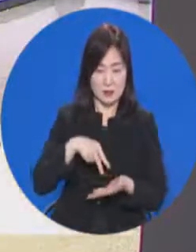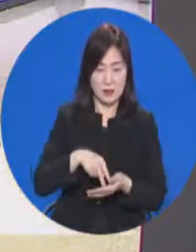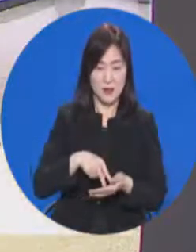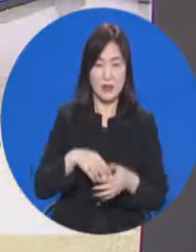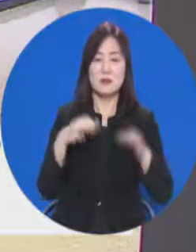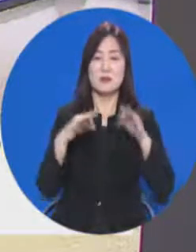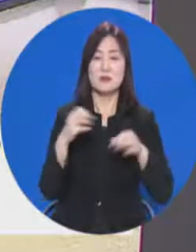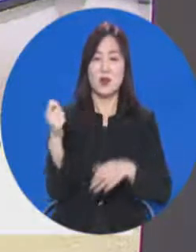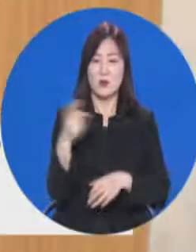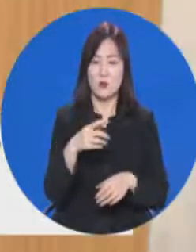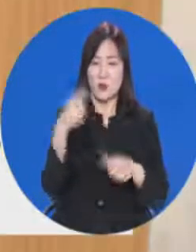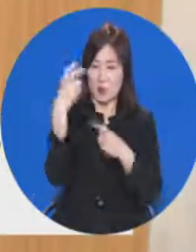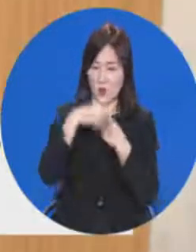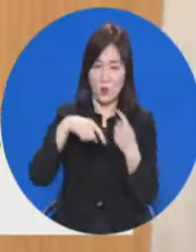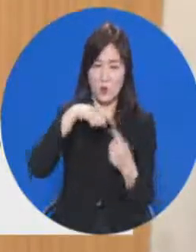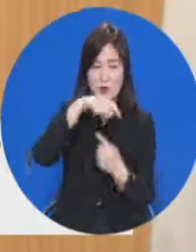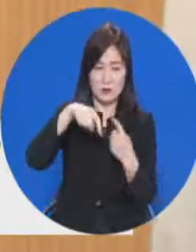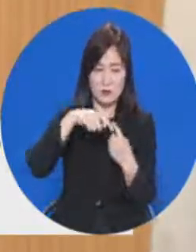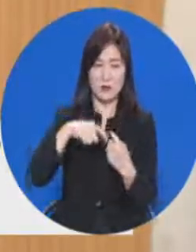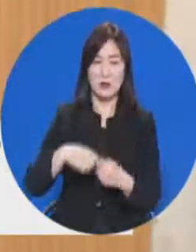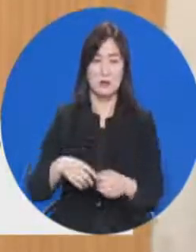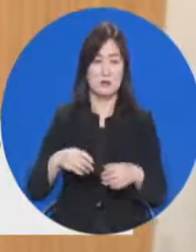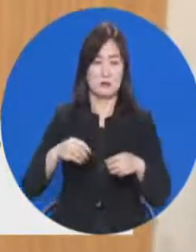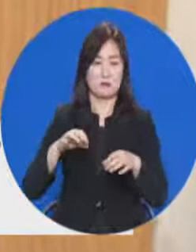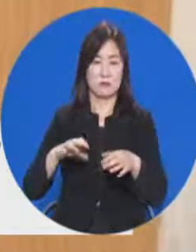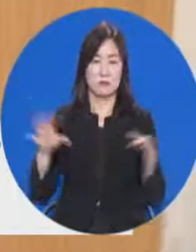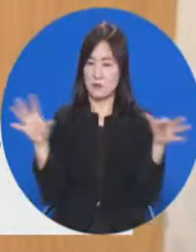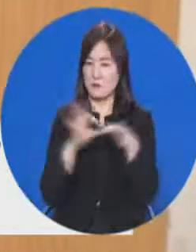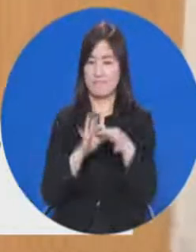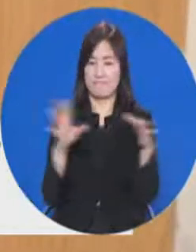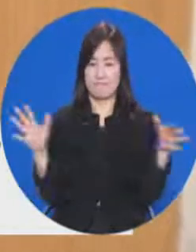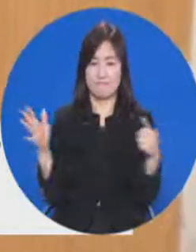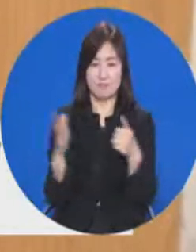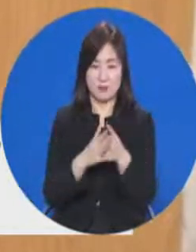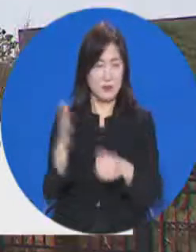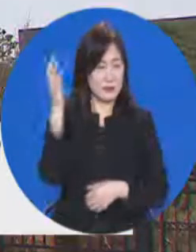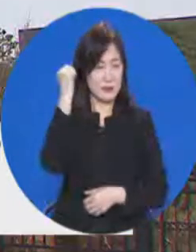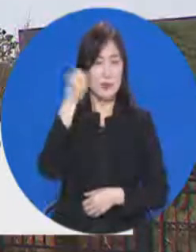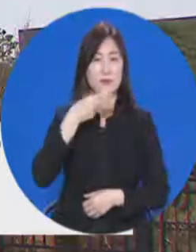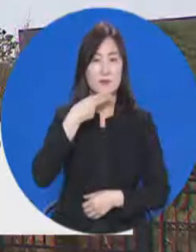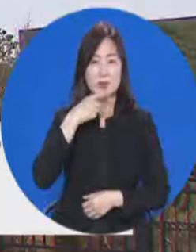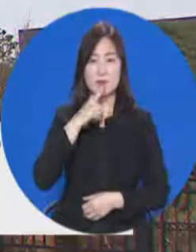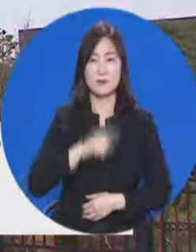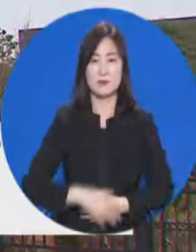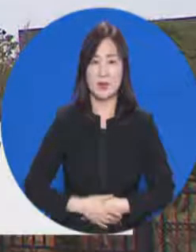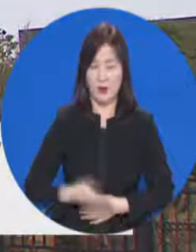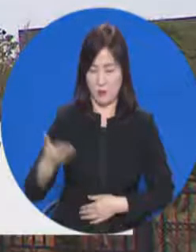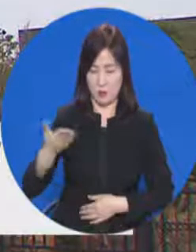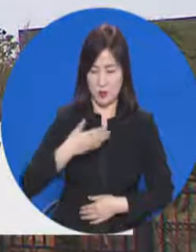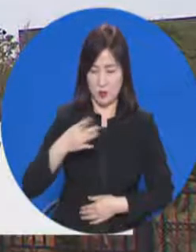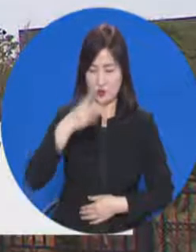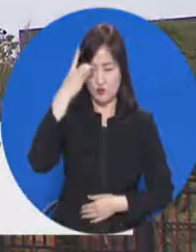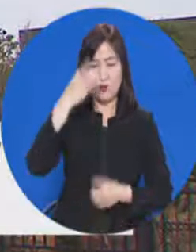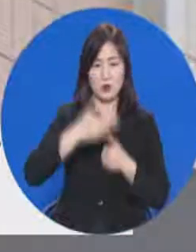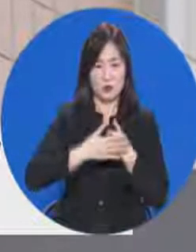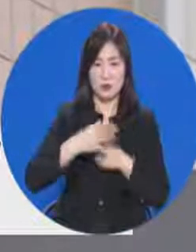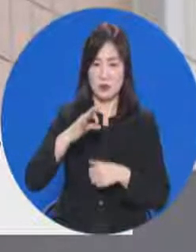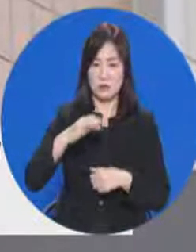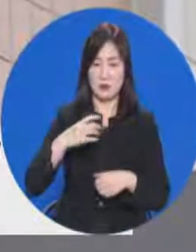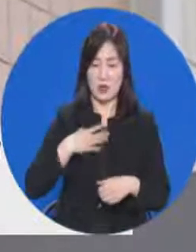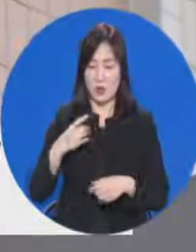관리는 물론 운영에도 관여하지 않아 관련 내용이 잘 기억나지 않으며 받은 후원금에 본인 사비를